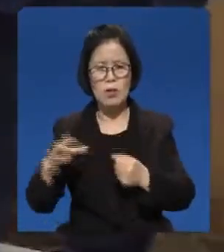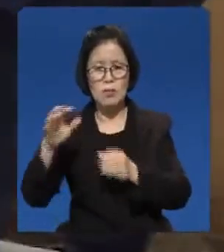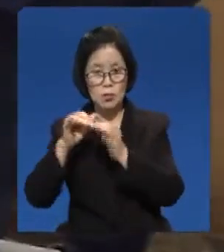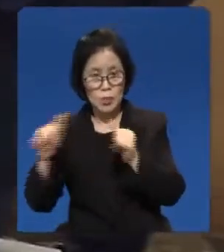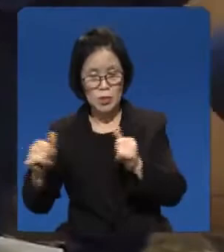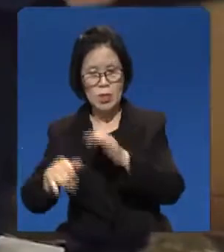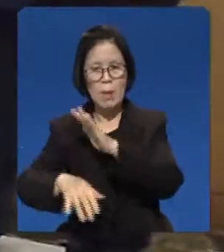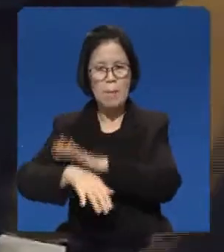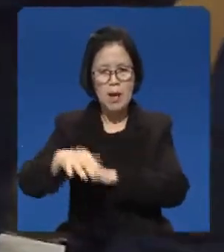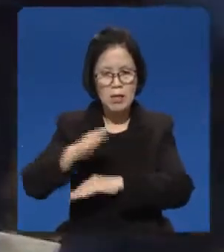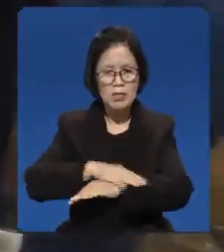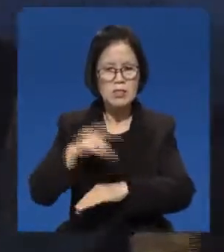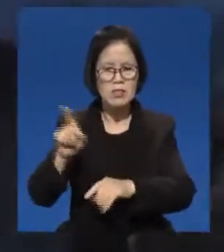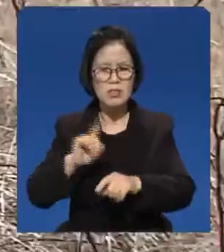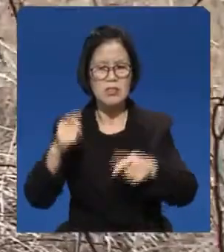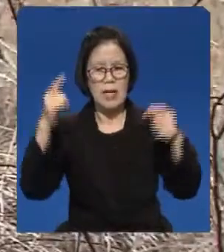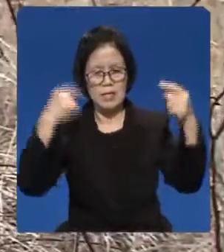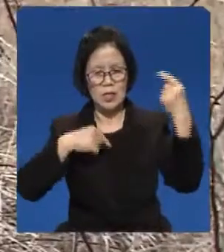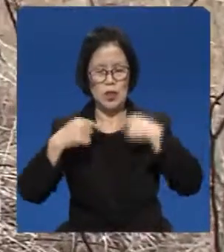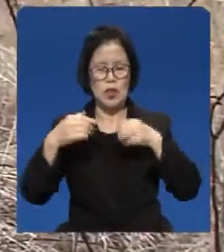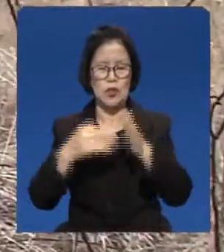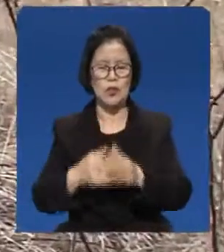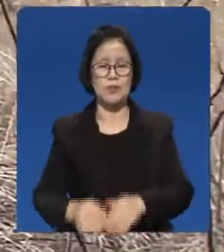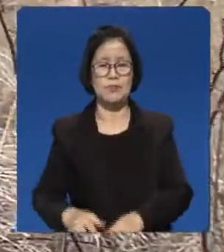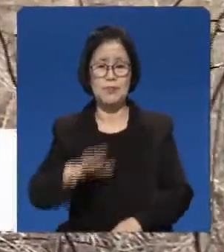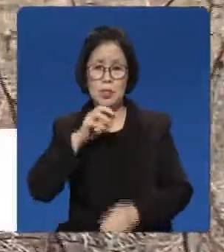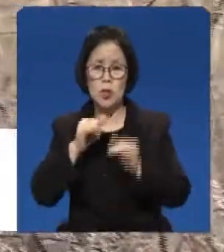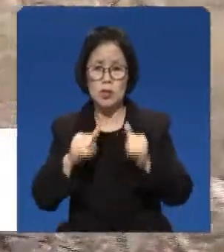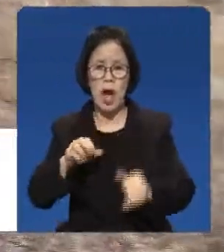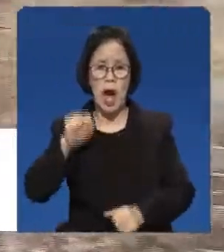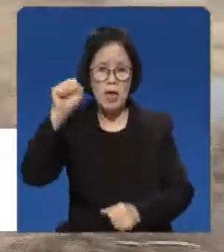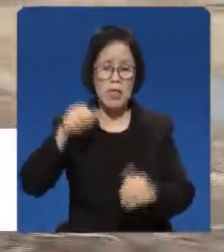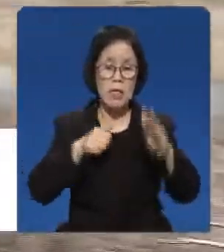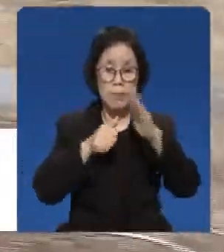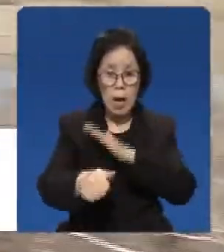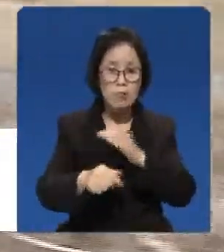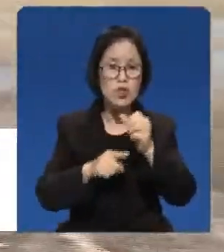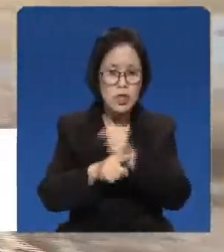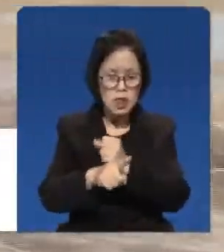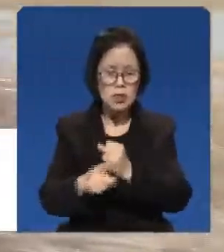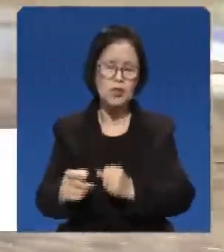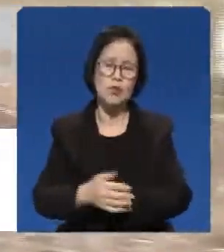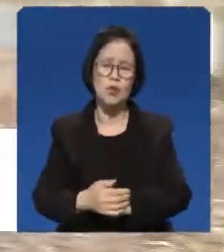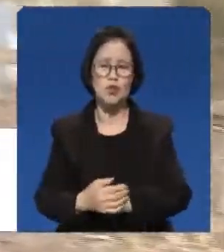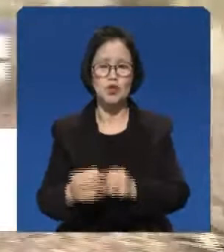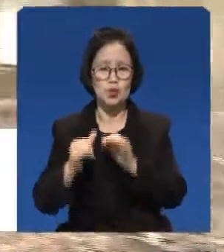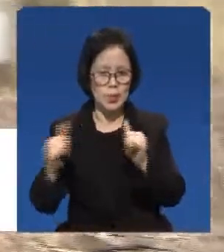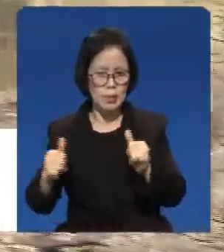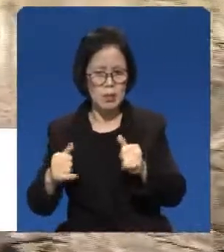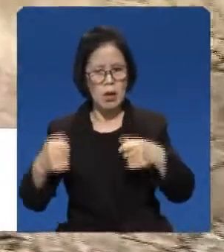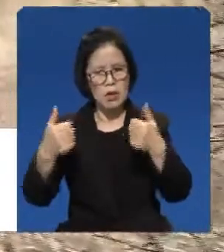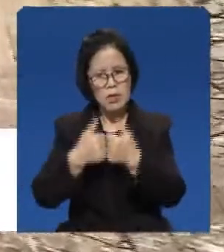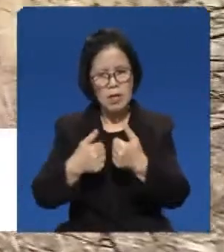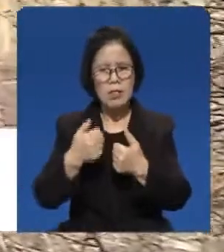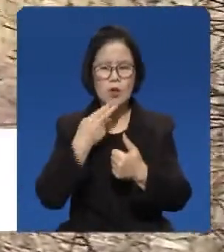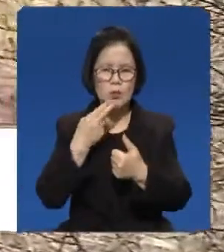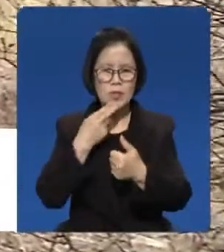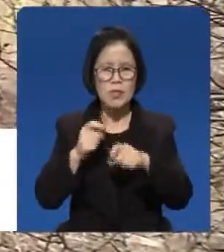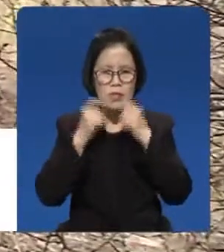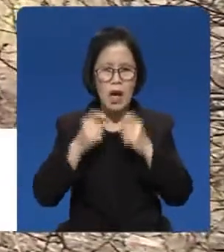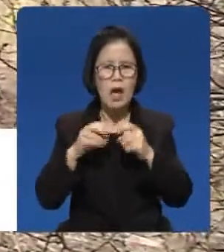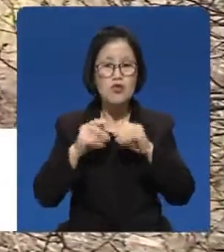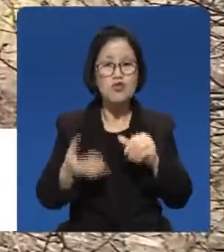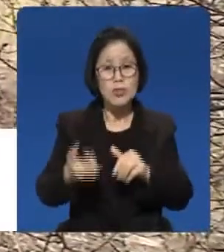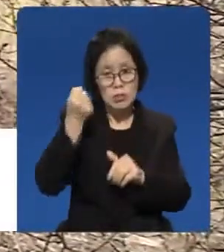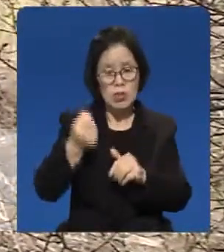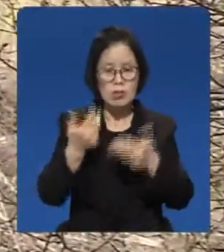민원인들은 팔, 부위 등을 다쳤습니다. 민원인들이 항의 방문을 하게 된 이유는 주민들과 제대로 상의도 없이 사유지까지